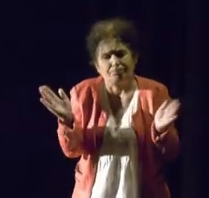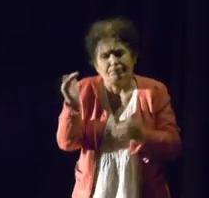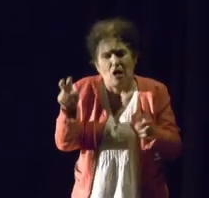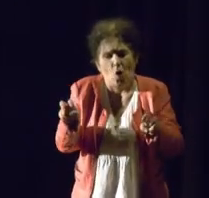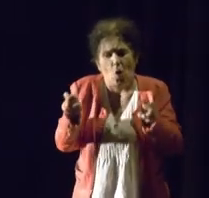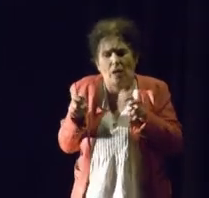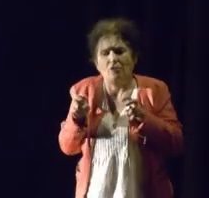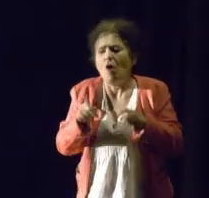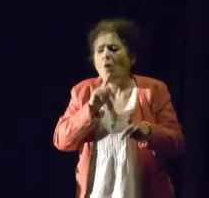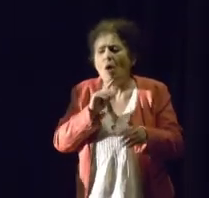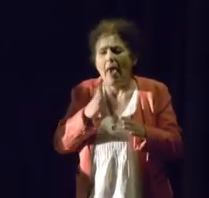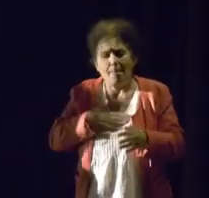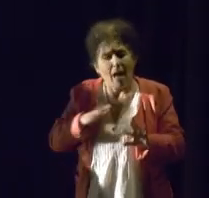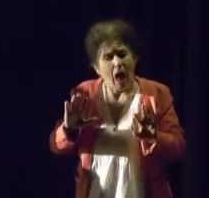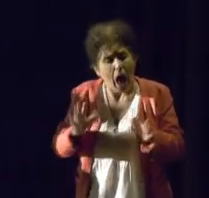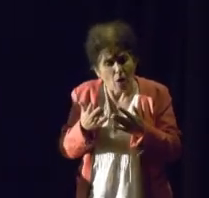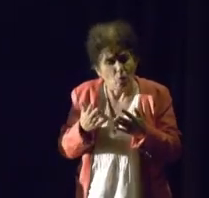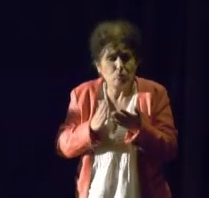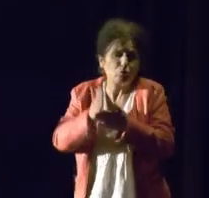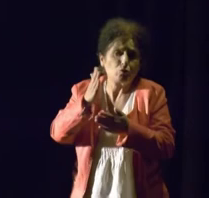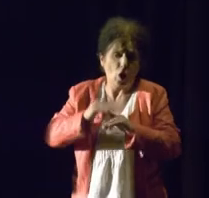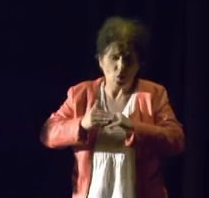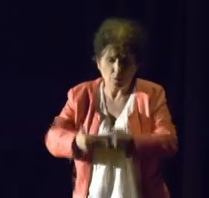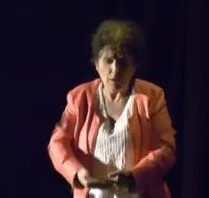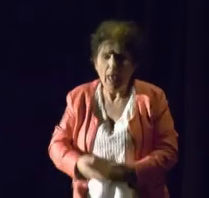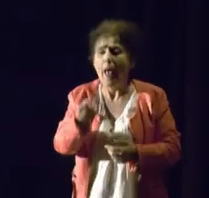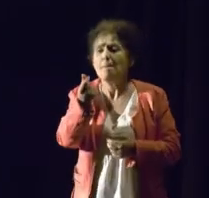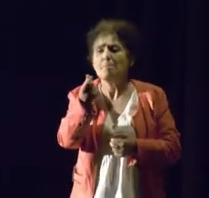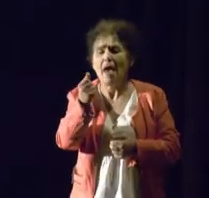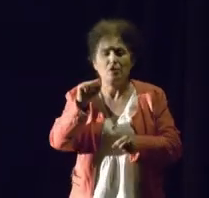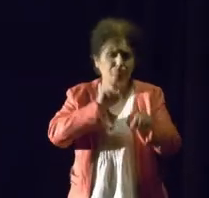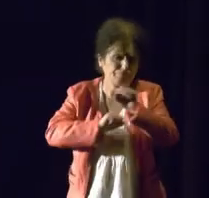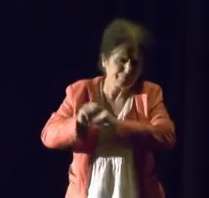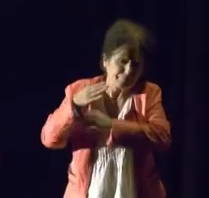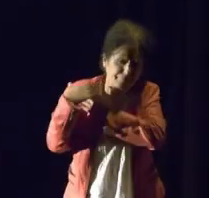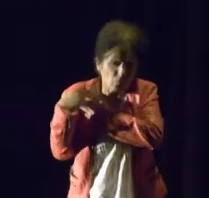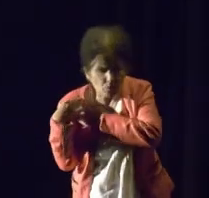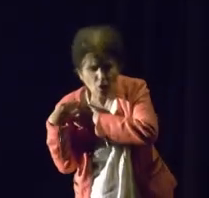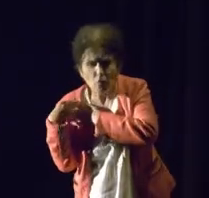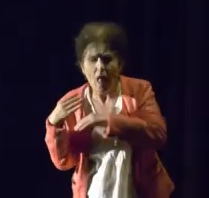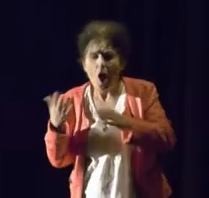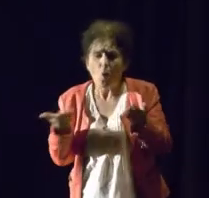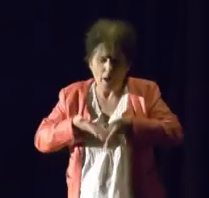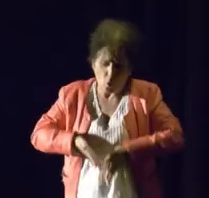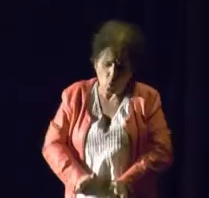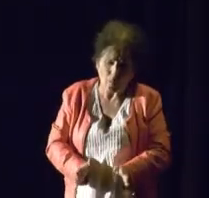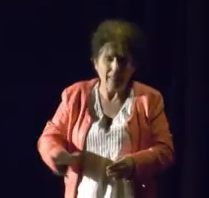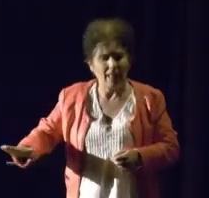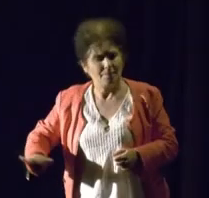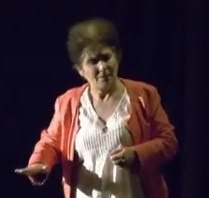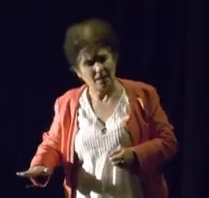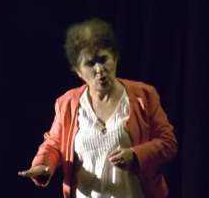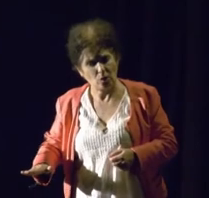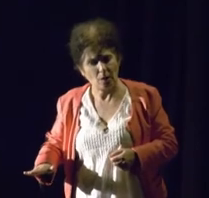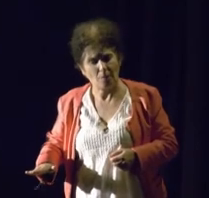ограничувања кои што ќе ги има кога ќе забремени, за паричните оптеретувања кои што ќе ги има кога ќе го роди детето,